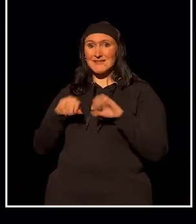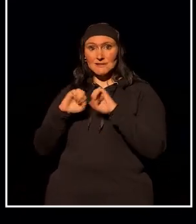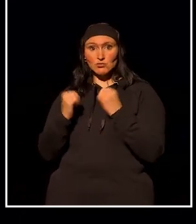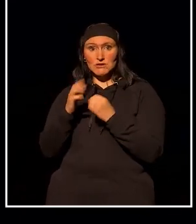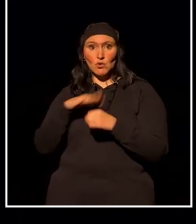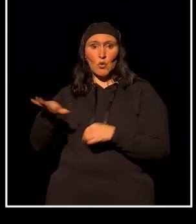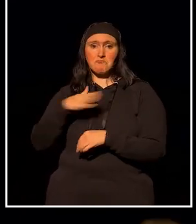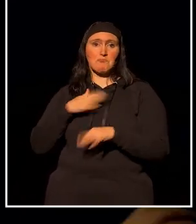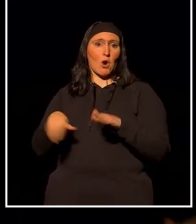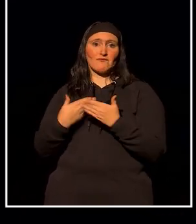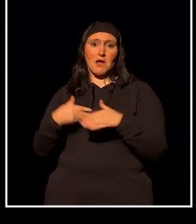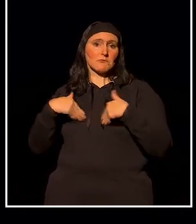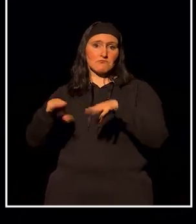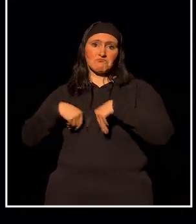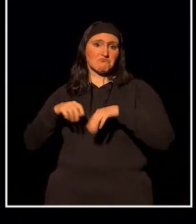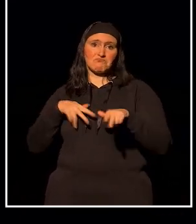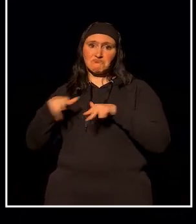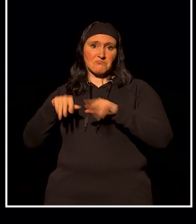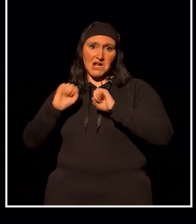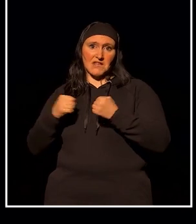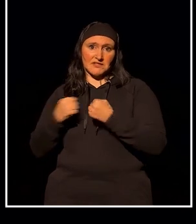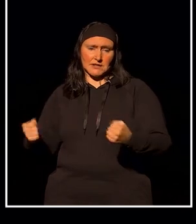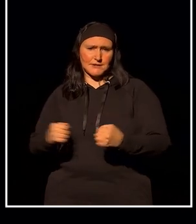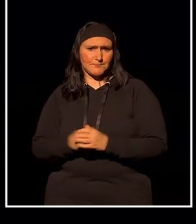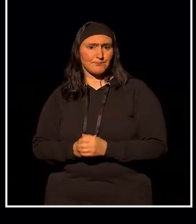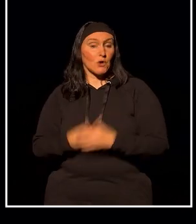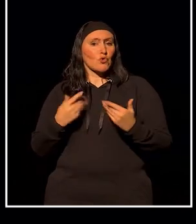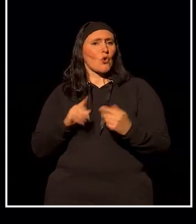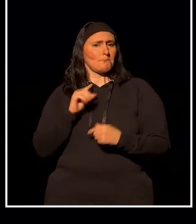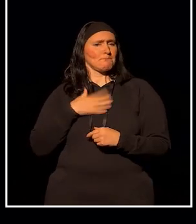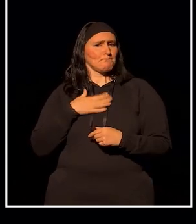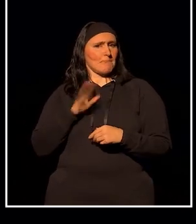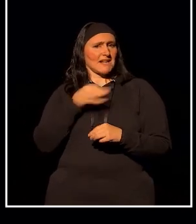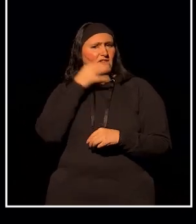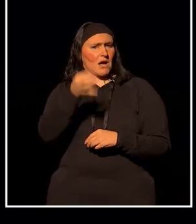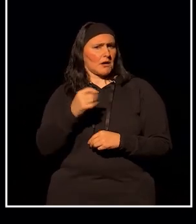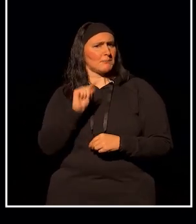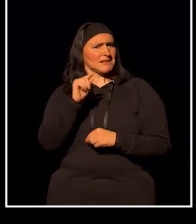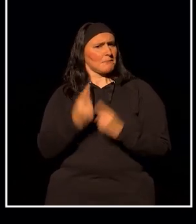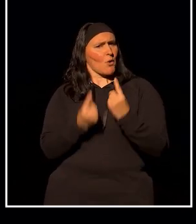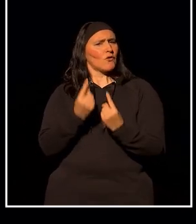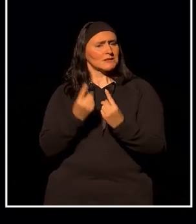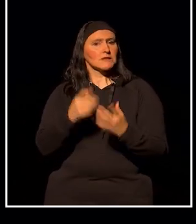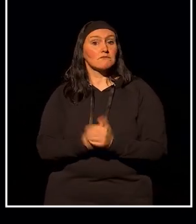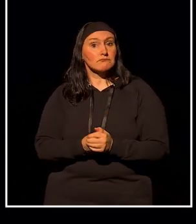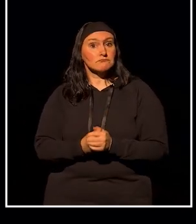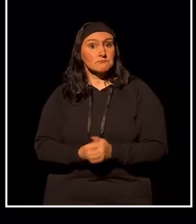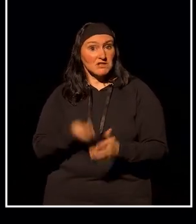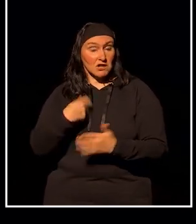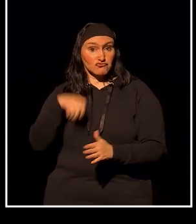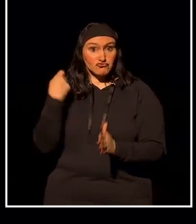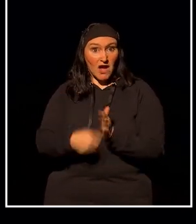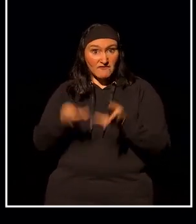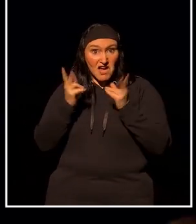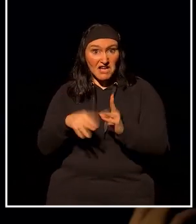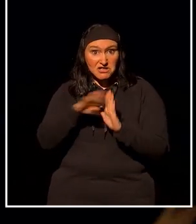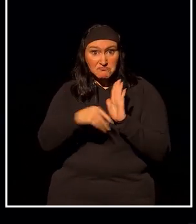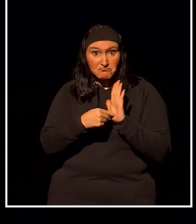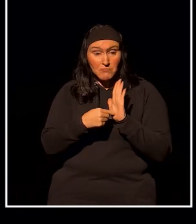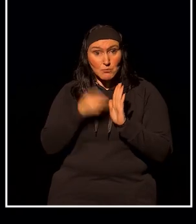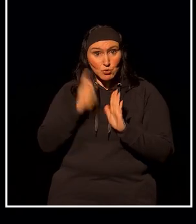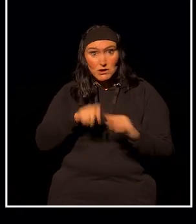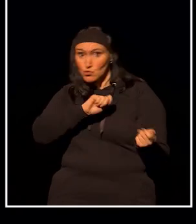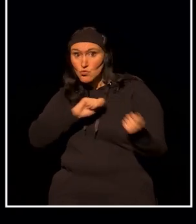können. Meine Frage also, provokant, müssen wir das Strafrecht ändern, um solche Situationen